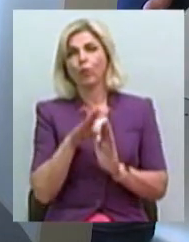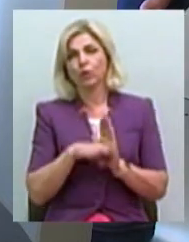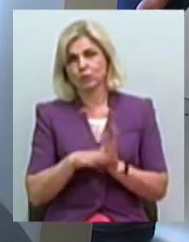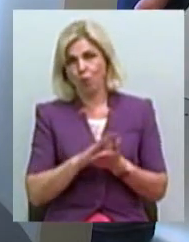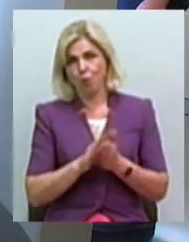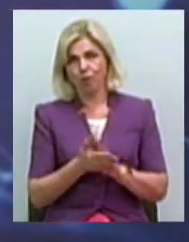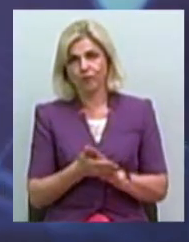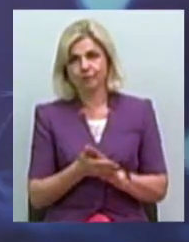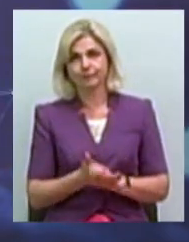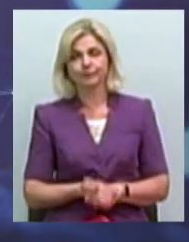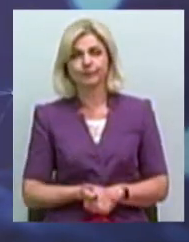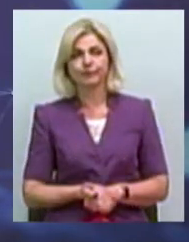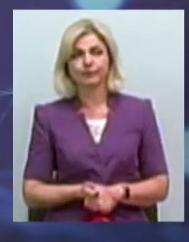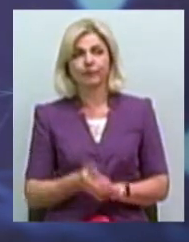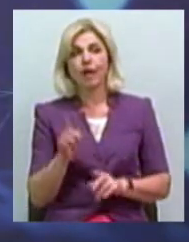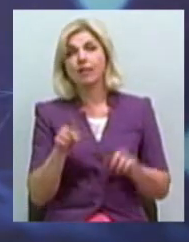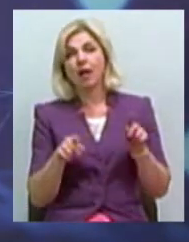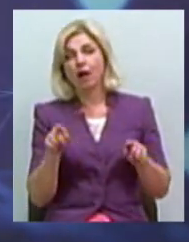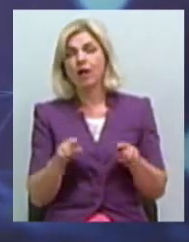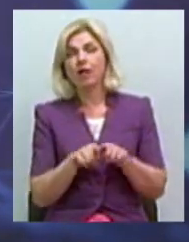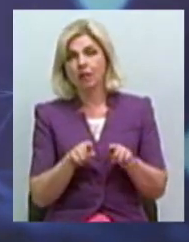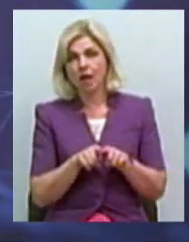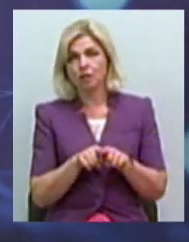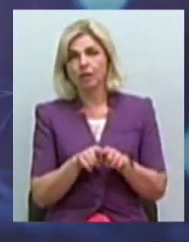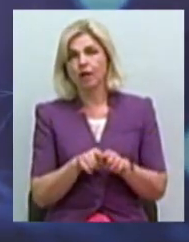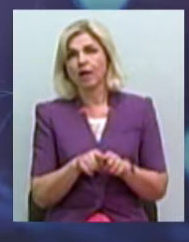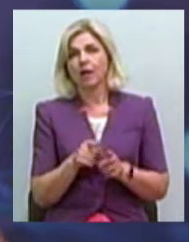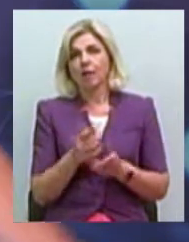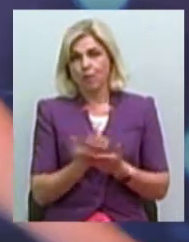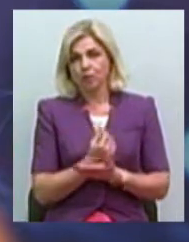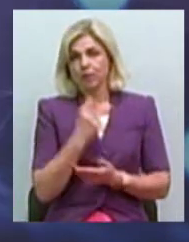умови. Деякі також стають заручниками того, що